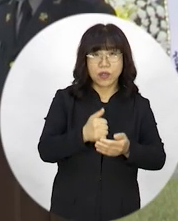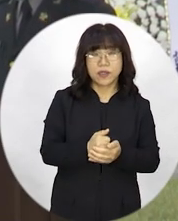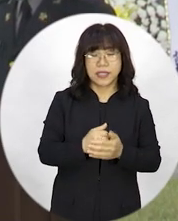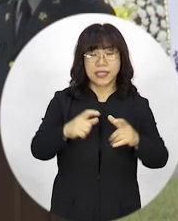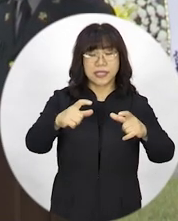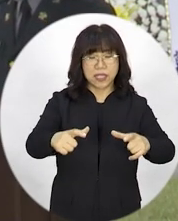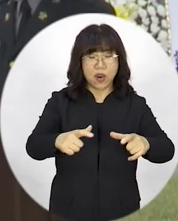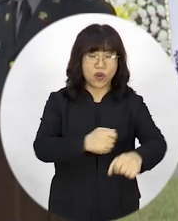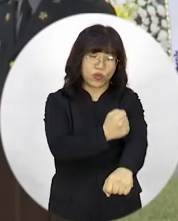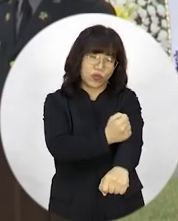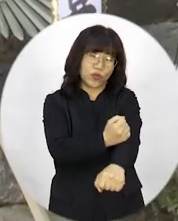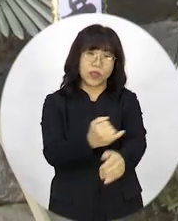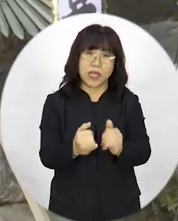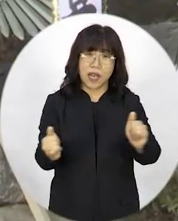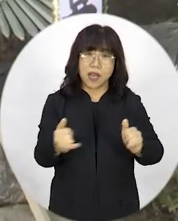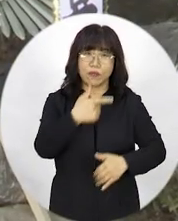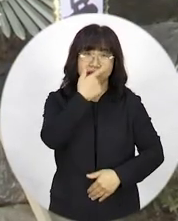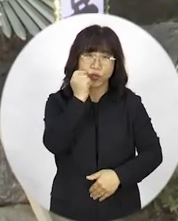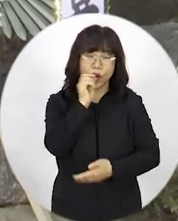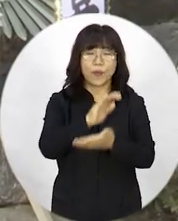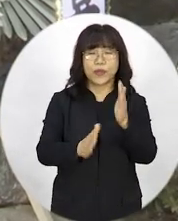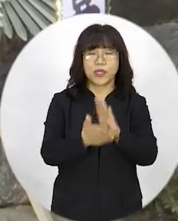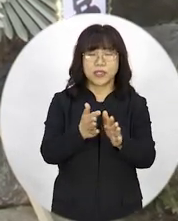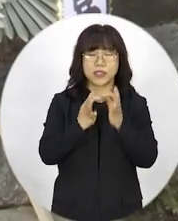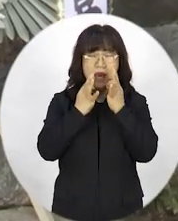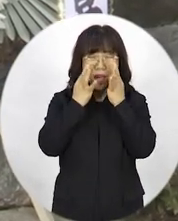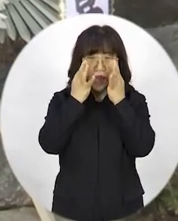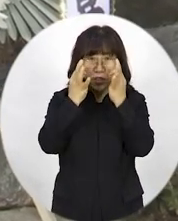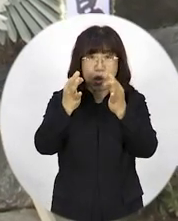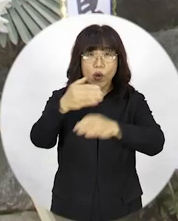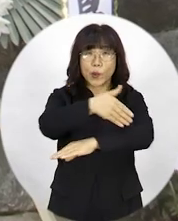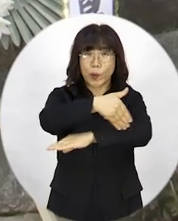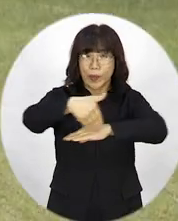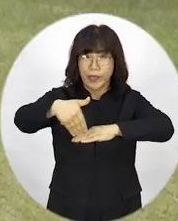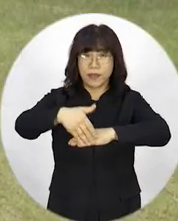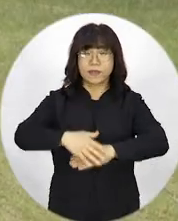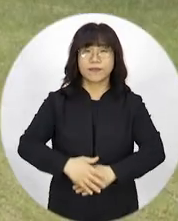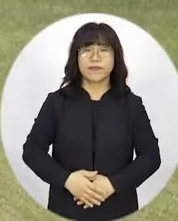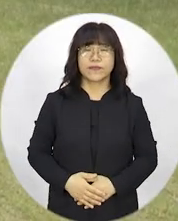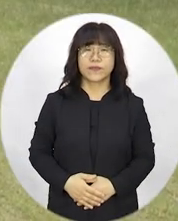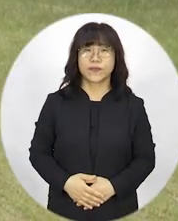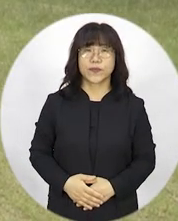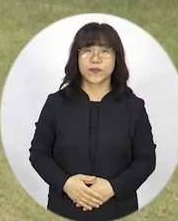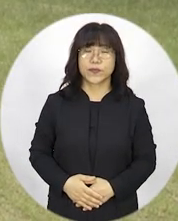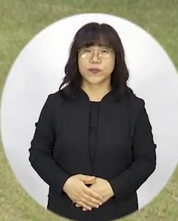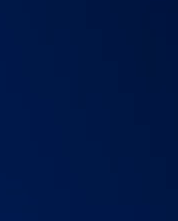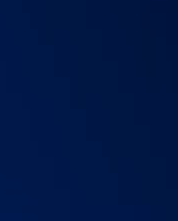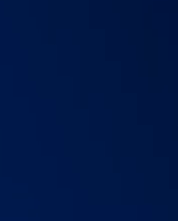지역 내 보훈 유공자에 대한 예우에 부족함이 없도록 최선을 다한다는 방침입니다.